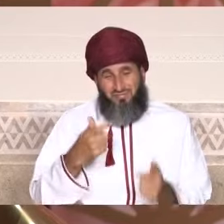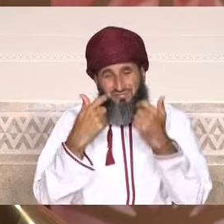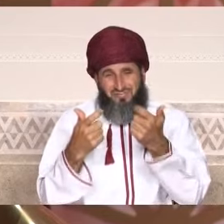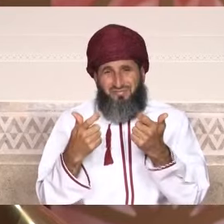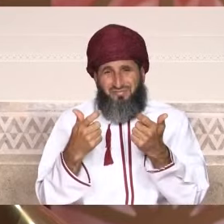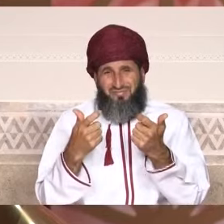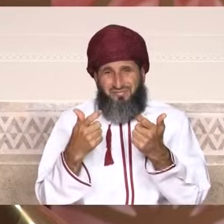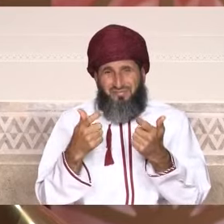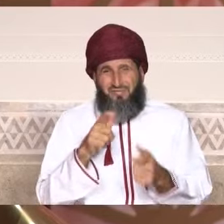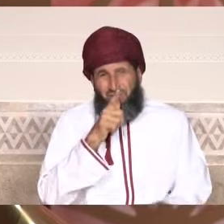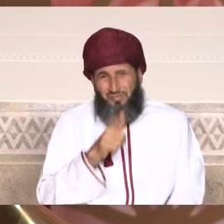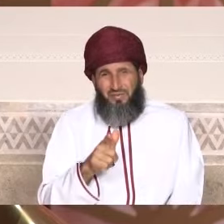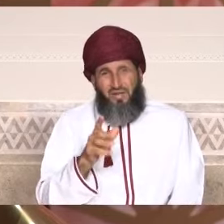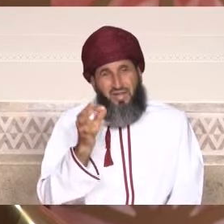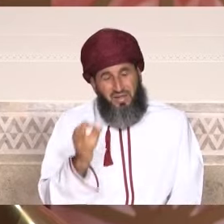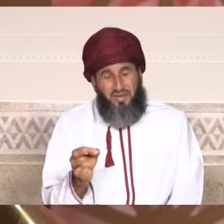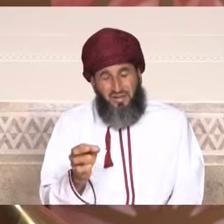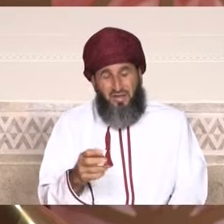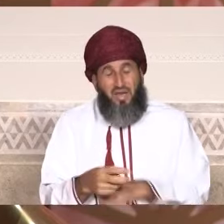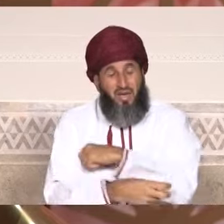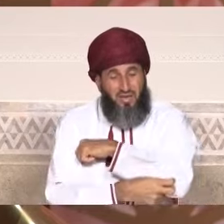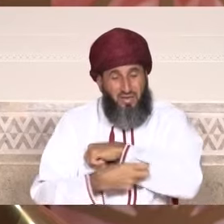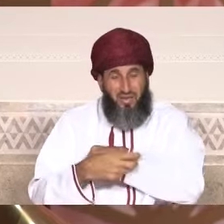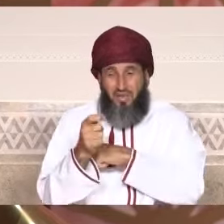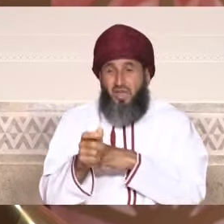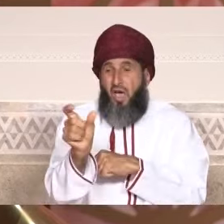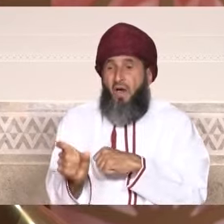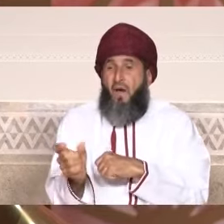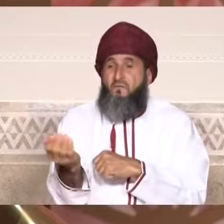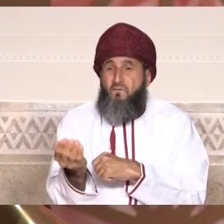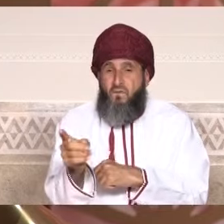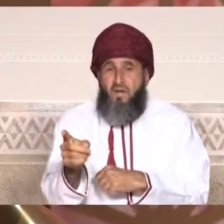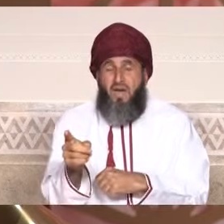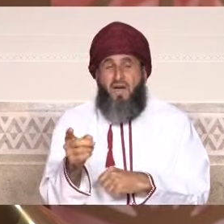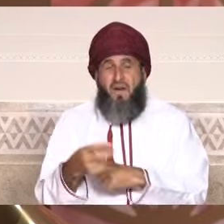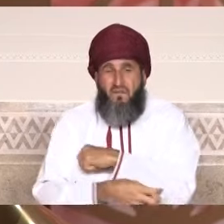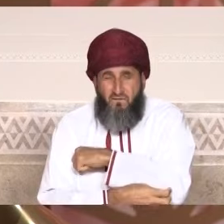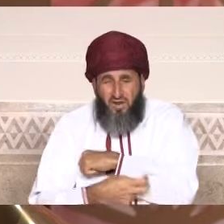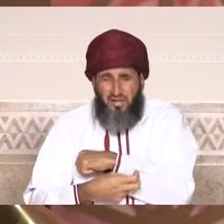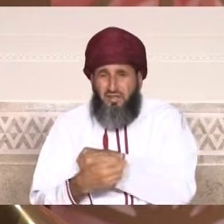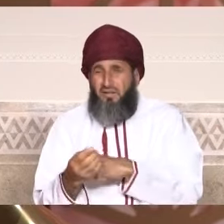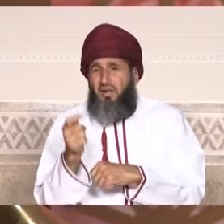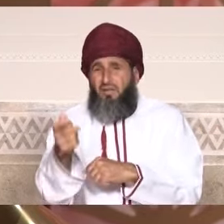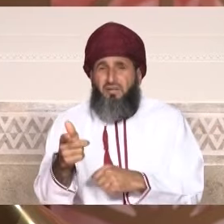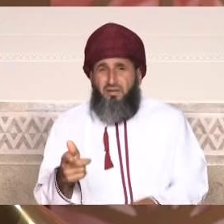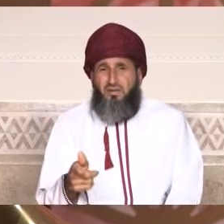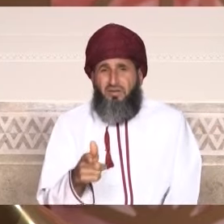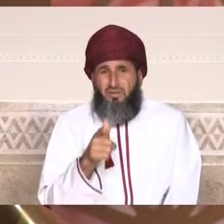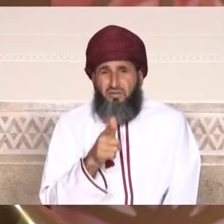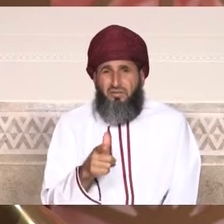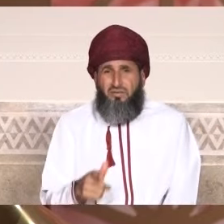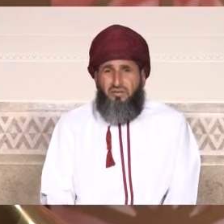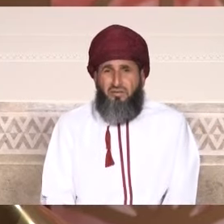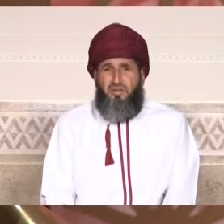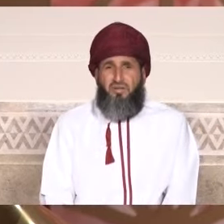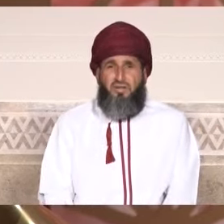يعني هذا القول يستند إلى هذه الأدلة مع وجود خلاف كما تقدم، لكن القول بجواز الإسقاط